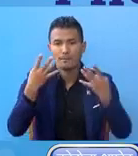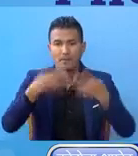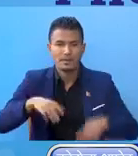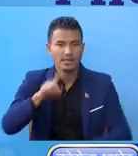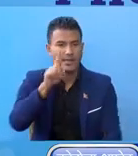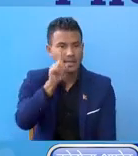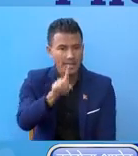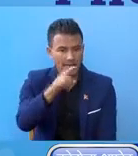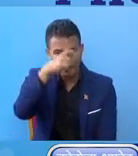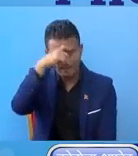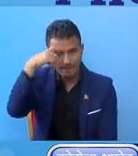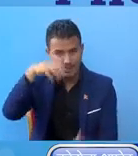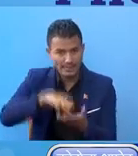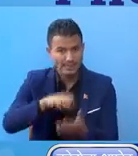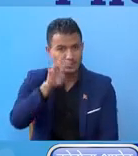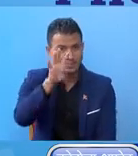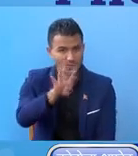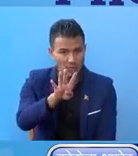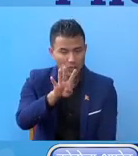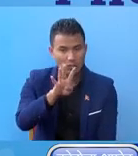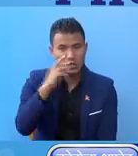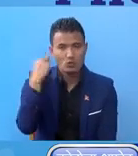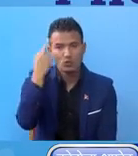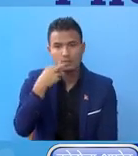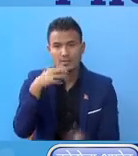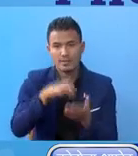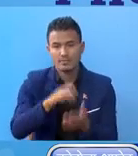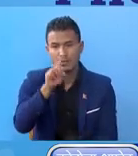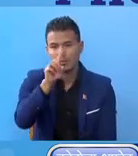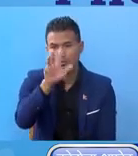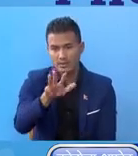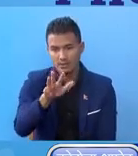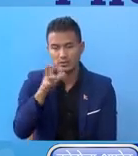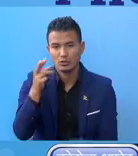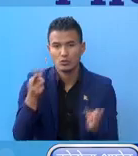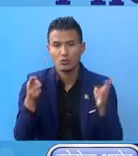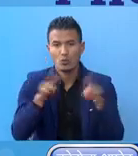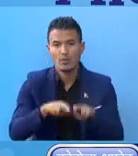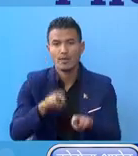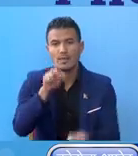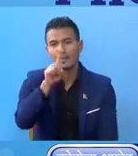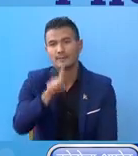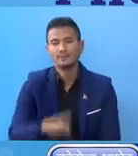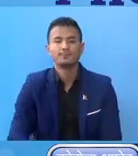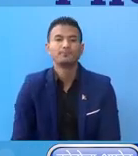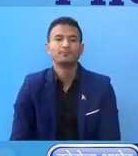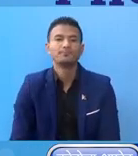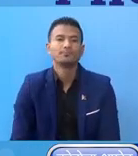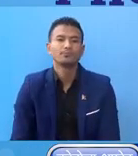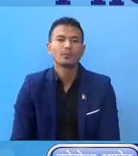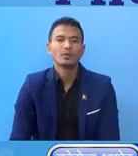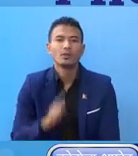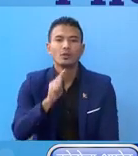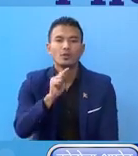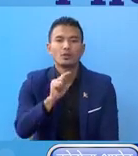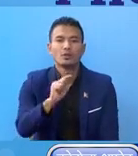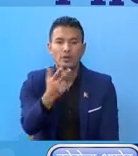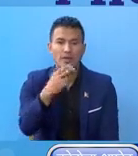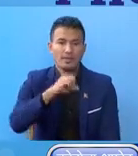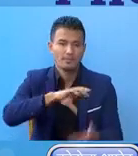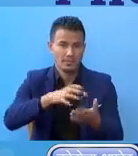बर्दियामा 1, बाँकेमा 4, रूपन्देहीमा 19 र रोल्पामा 1। कर्णाली